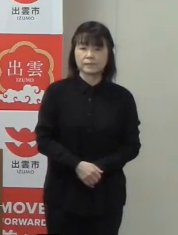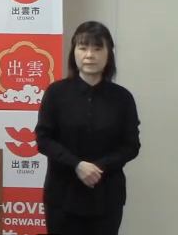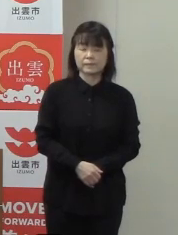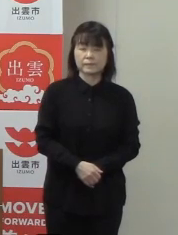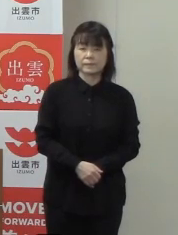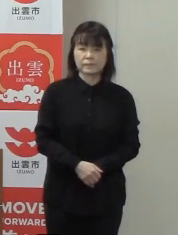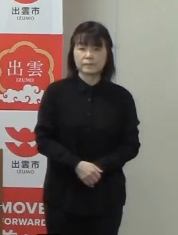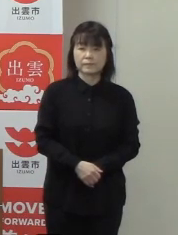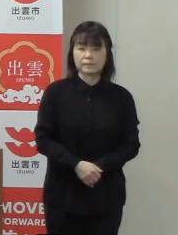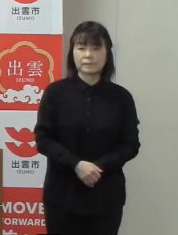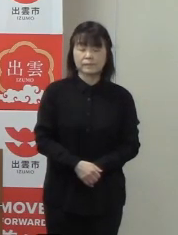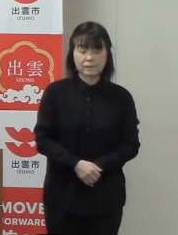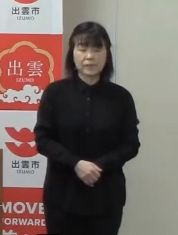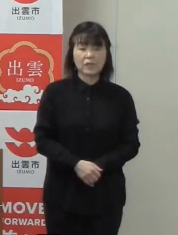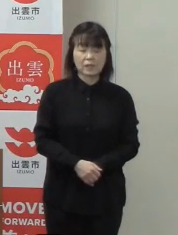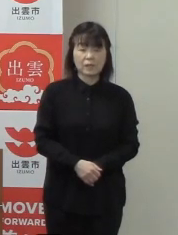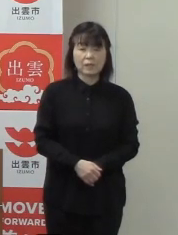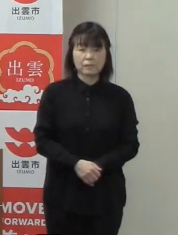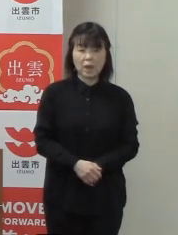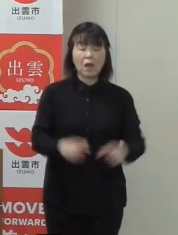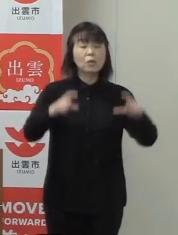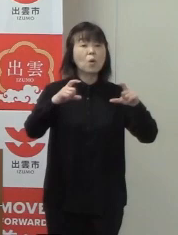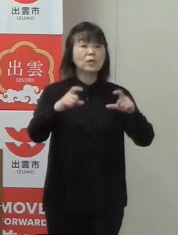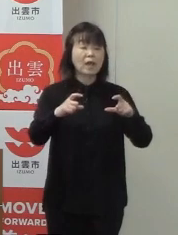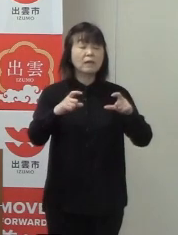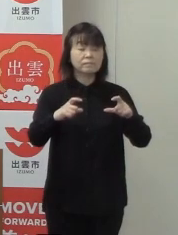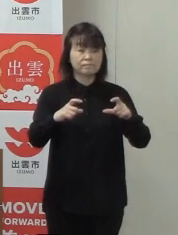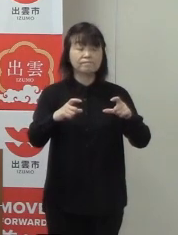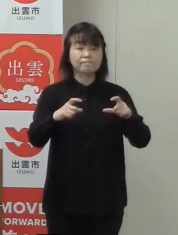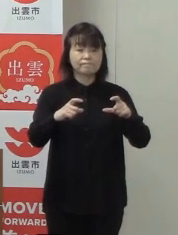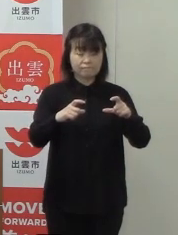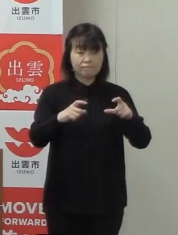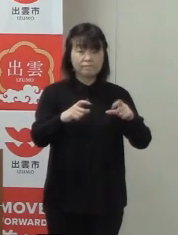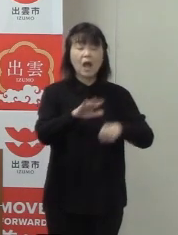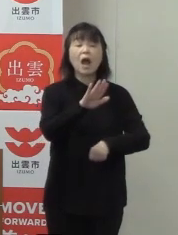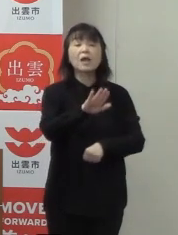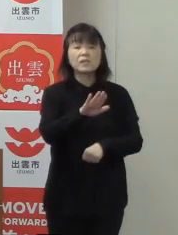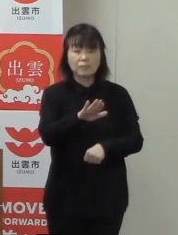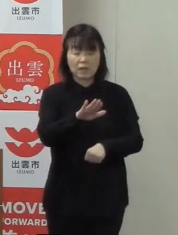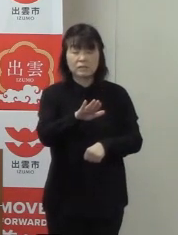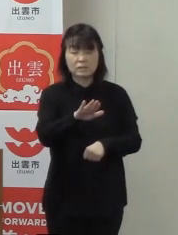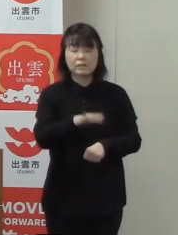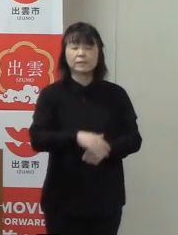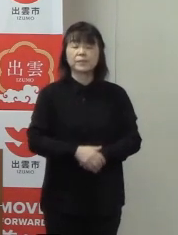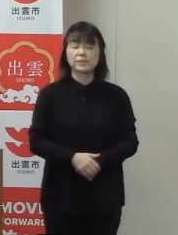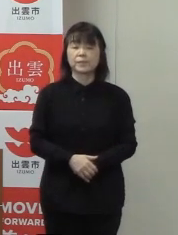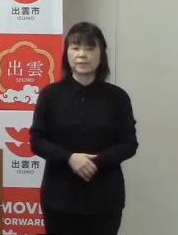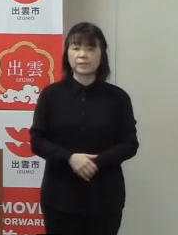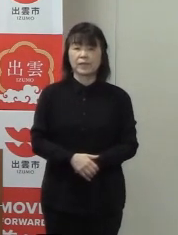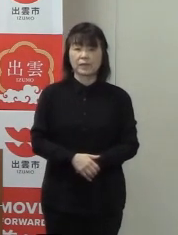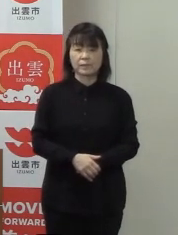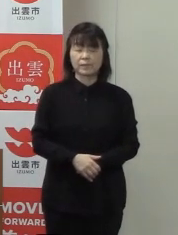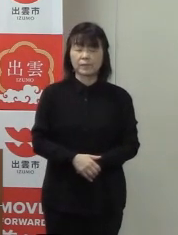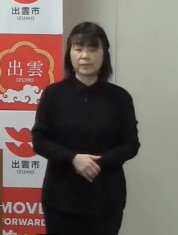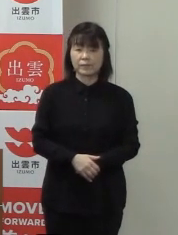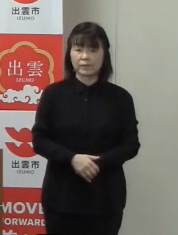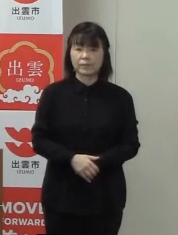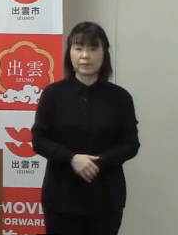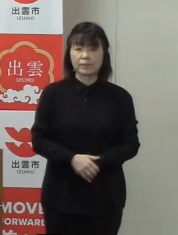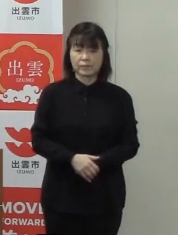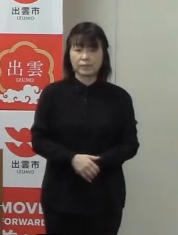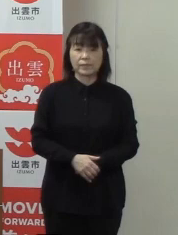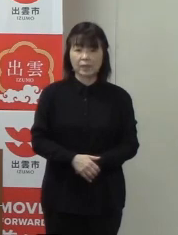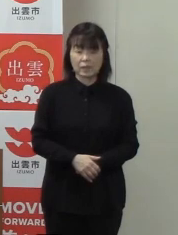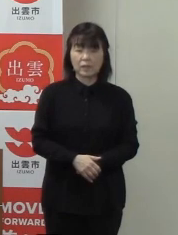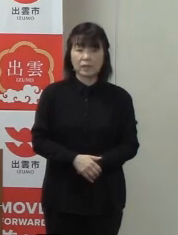今券が発売、そこに置いてありますので、それを取っていただければというふうに思います。そして、これが利用できる